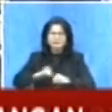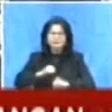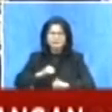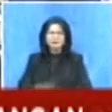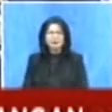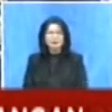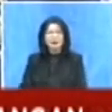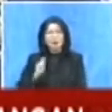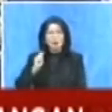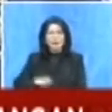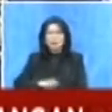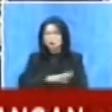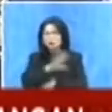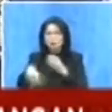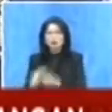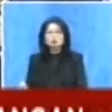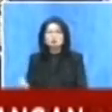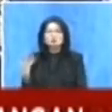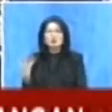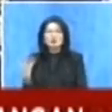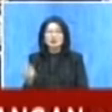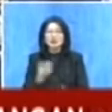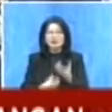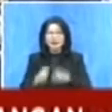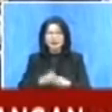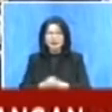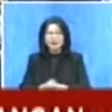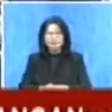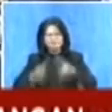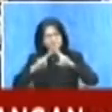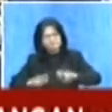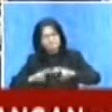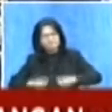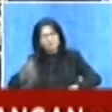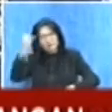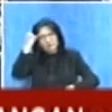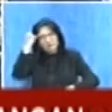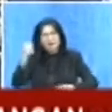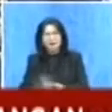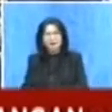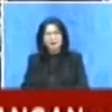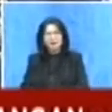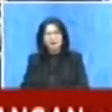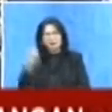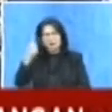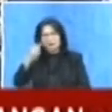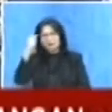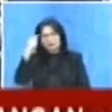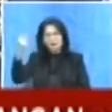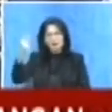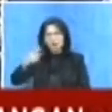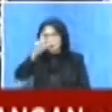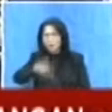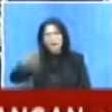akan menggunakan seluruh sumber daya, analisis ilmiah, dan pandangan para ahli untuk terus mengendalikan